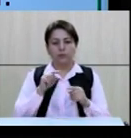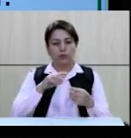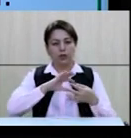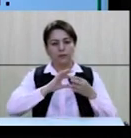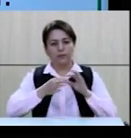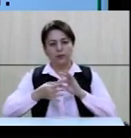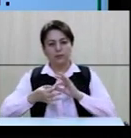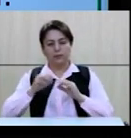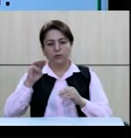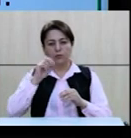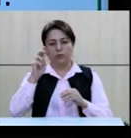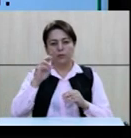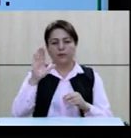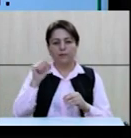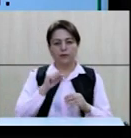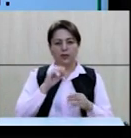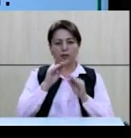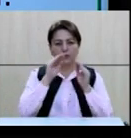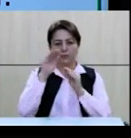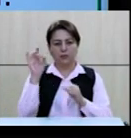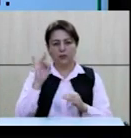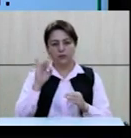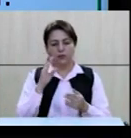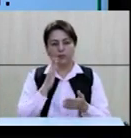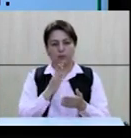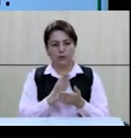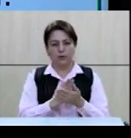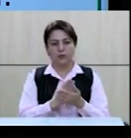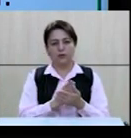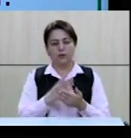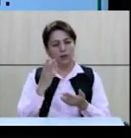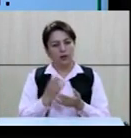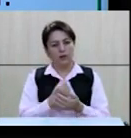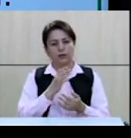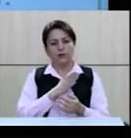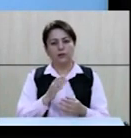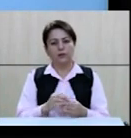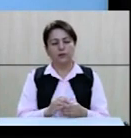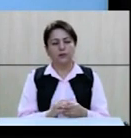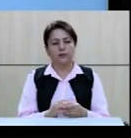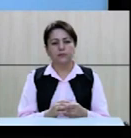gaplarimizda tub va yasama ravishlar borligini ham aniqlab oldik.